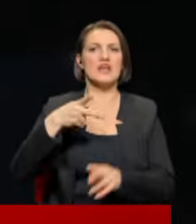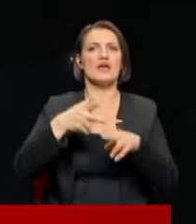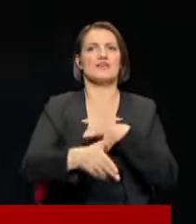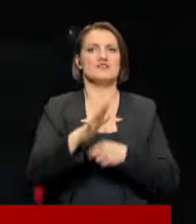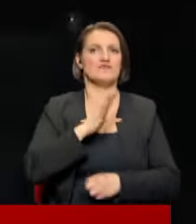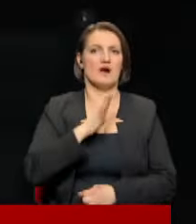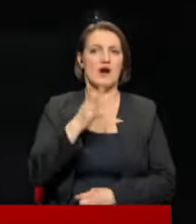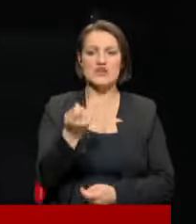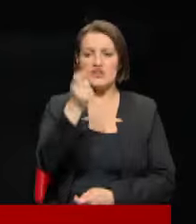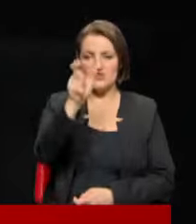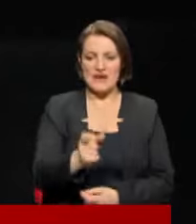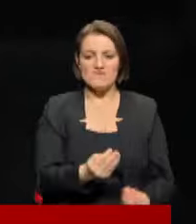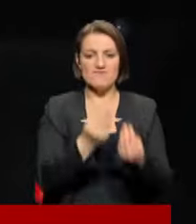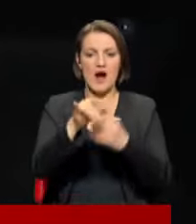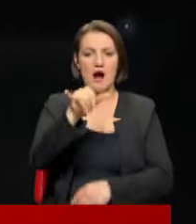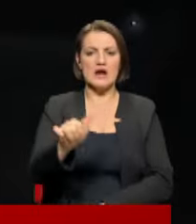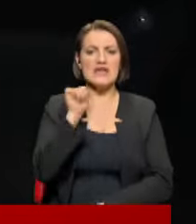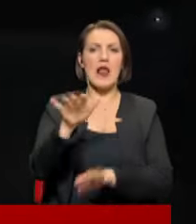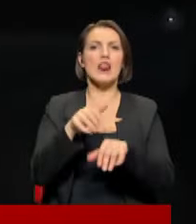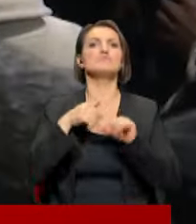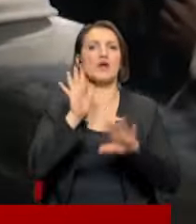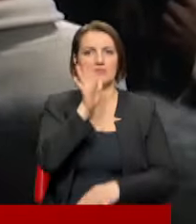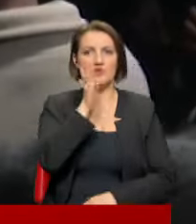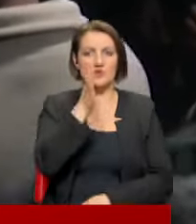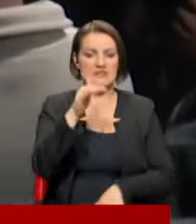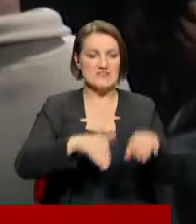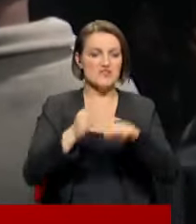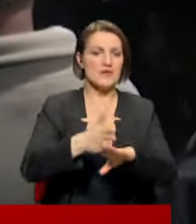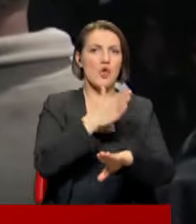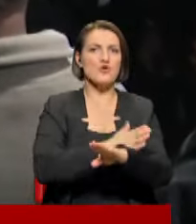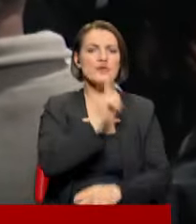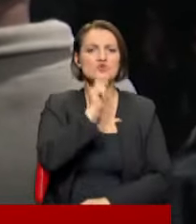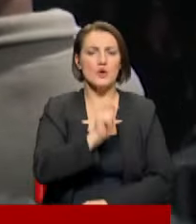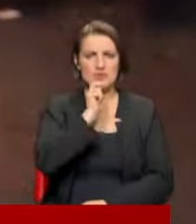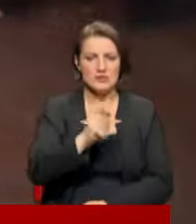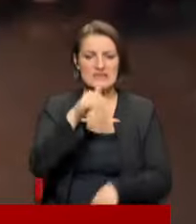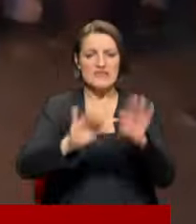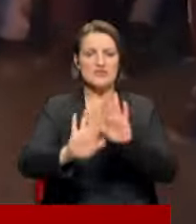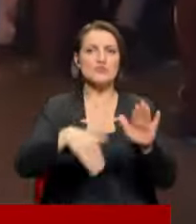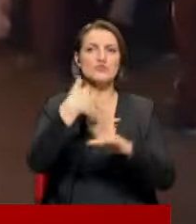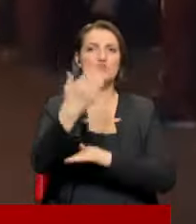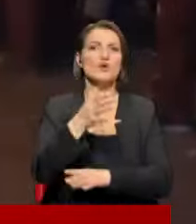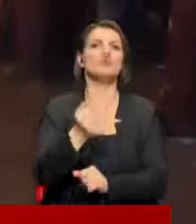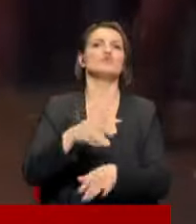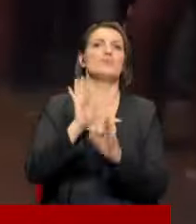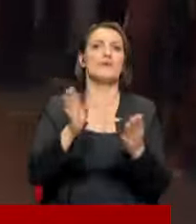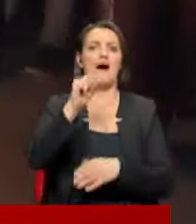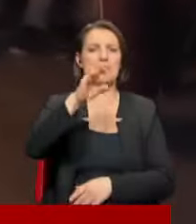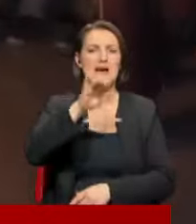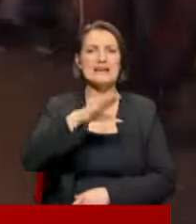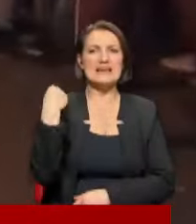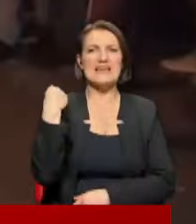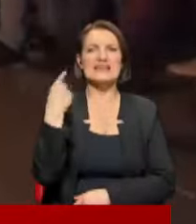kesinti mevcut. İşçiye verilen hakkın geri alınmayacağını biliyoruz. Seçimden önce verilen sözler seçim sonrası tutulmadı. AK